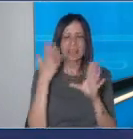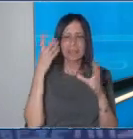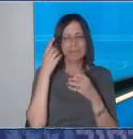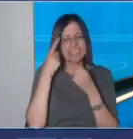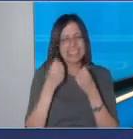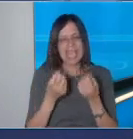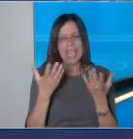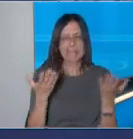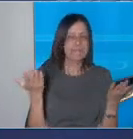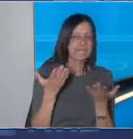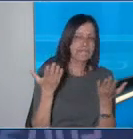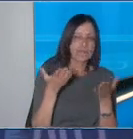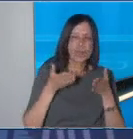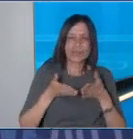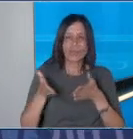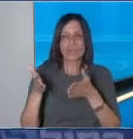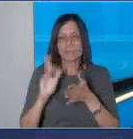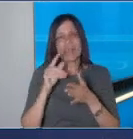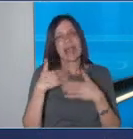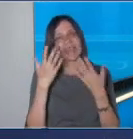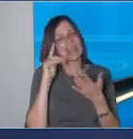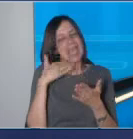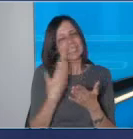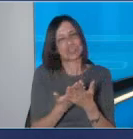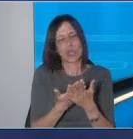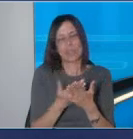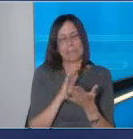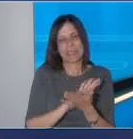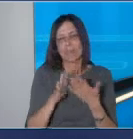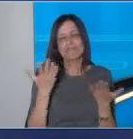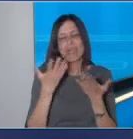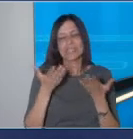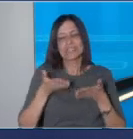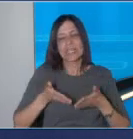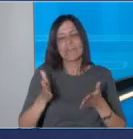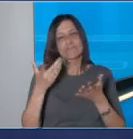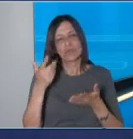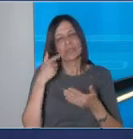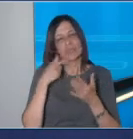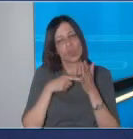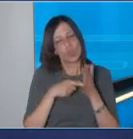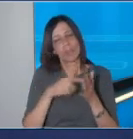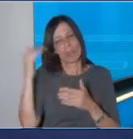כיוונים, אתה יודע, בלי כמובן לתת עצות בחינם, לאיזה כיוונים הם צריכים ללכת? בני גנץ למשל?